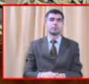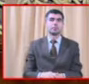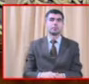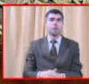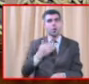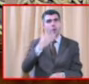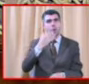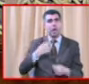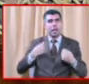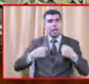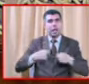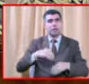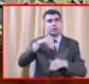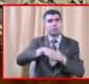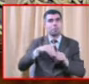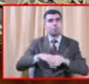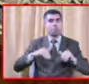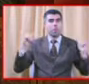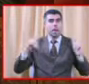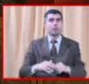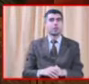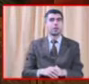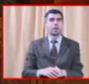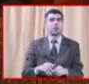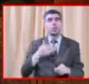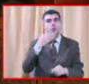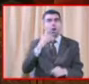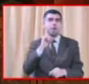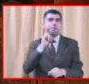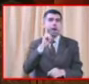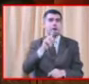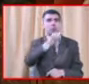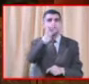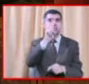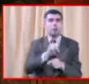شكرا سيد الرئيس، شكرا السيدة النائبة المحترمة. السيدة